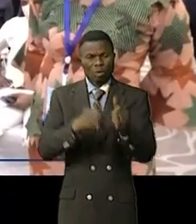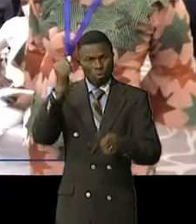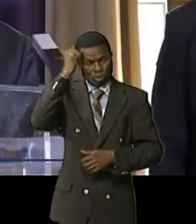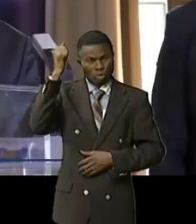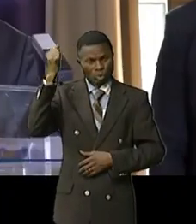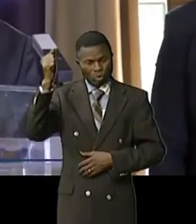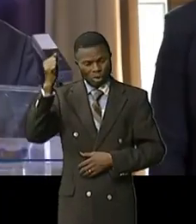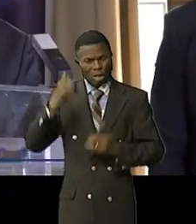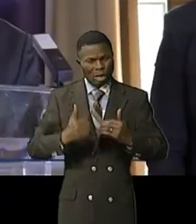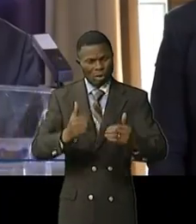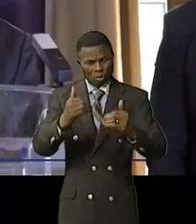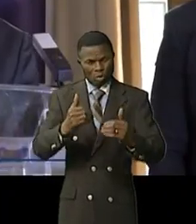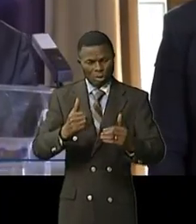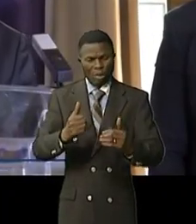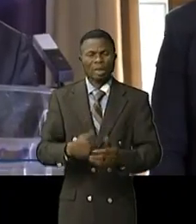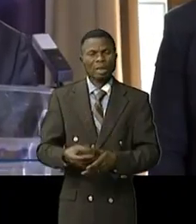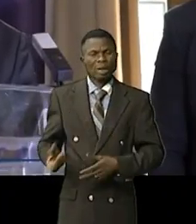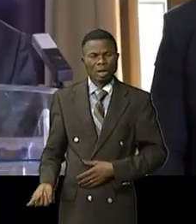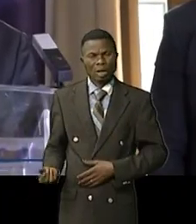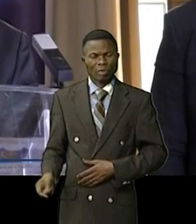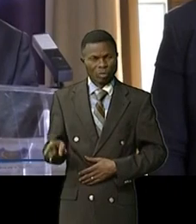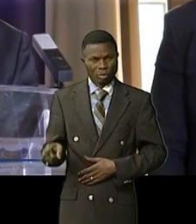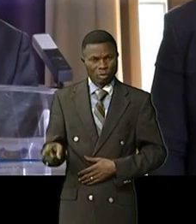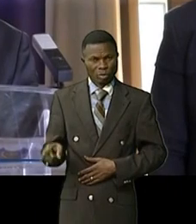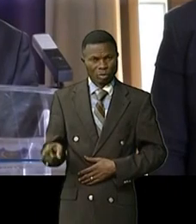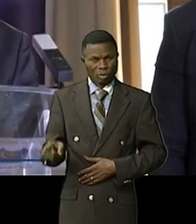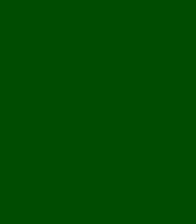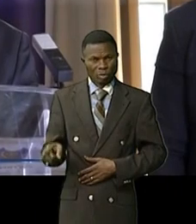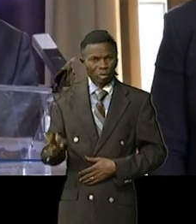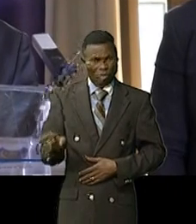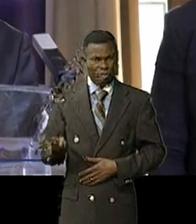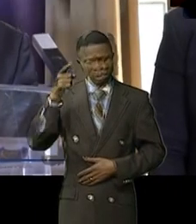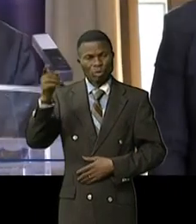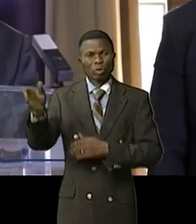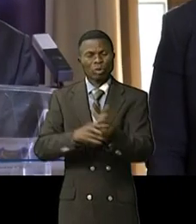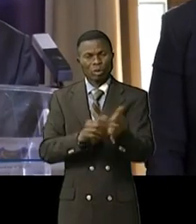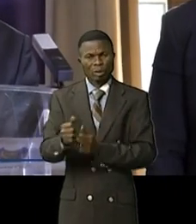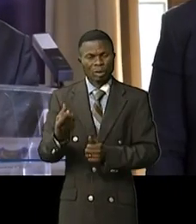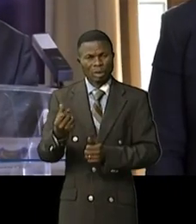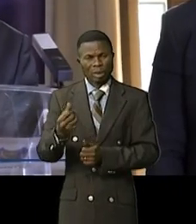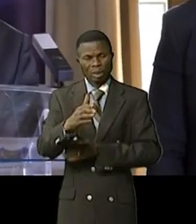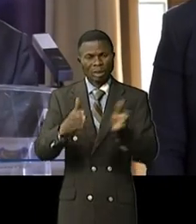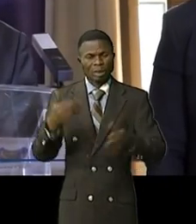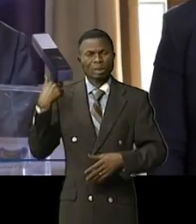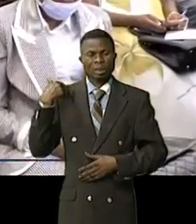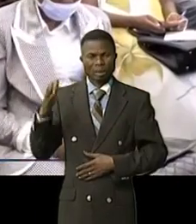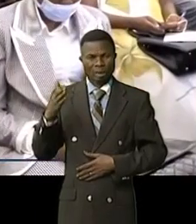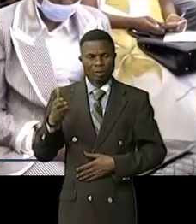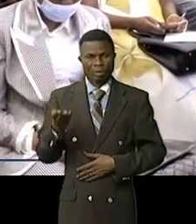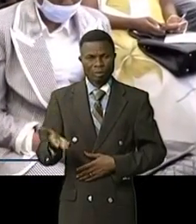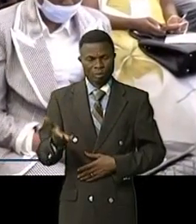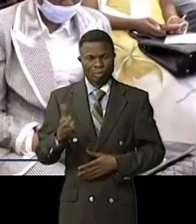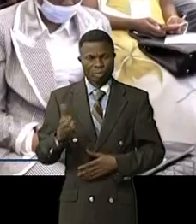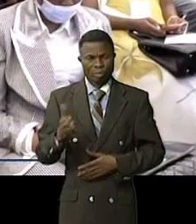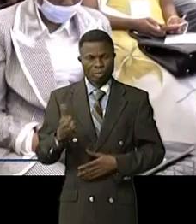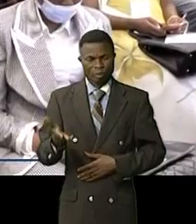auront facilité ou couvert tout acte de corruption ou de détournement des deniers publics. Il est à